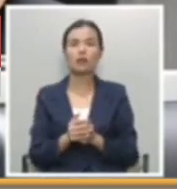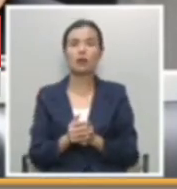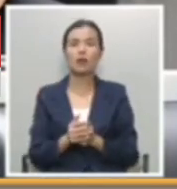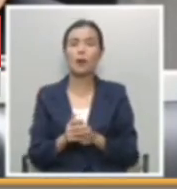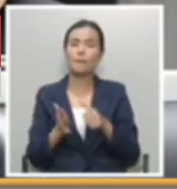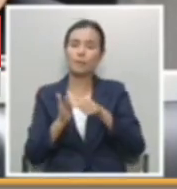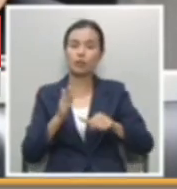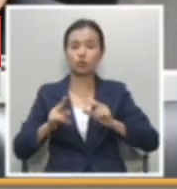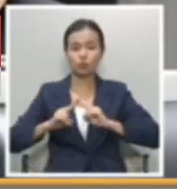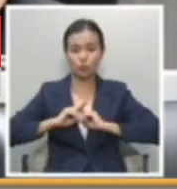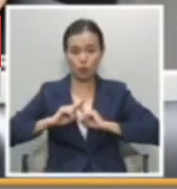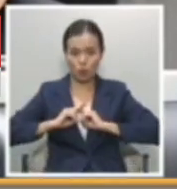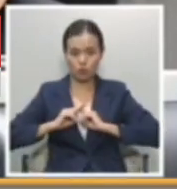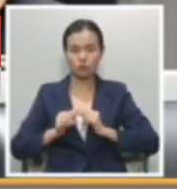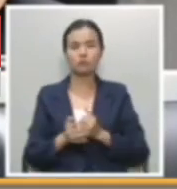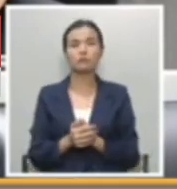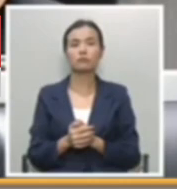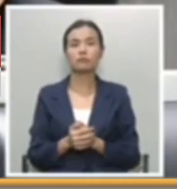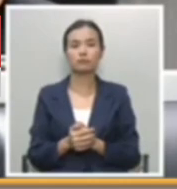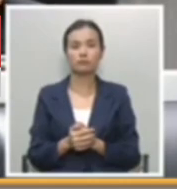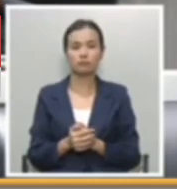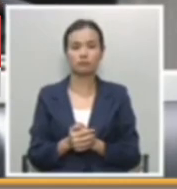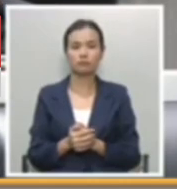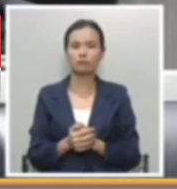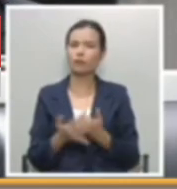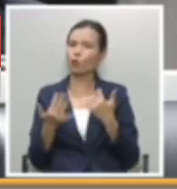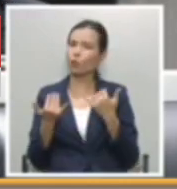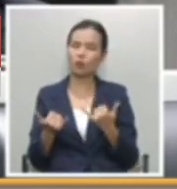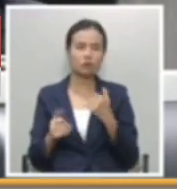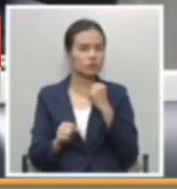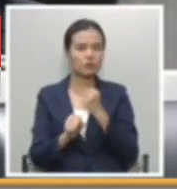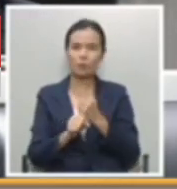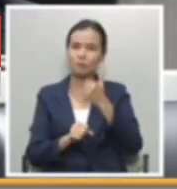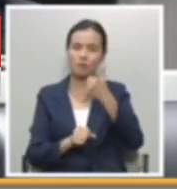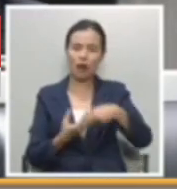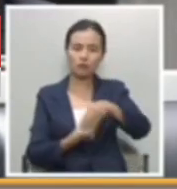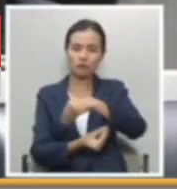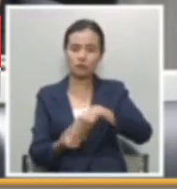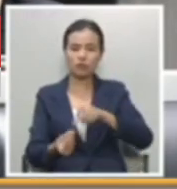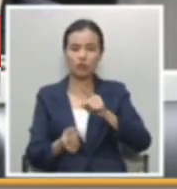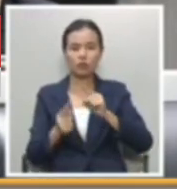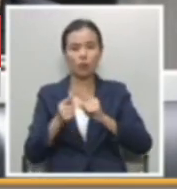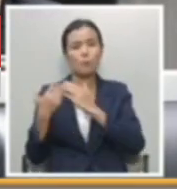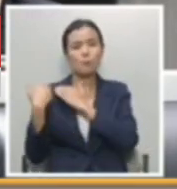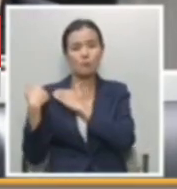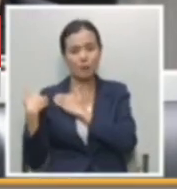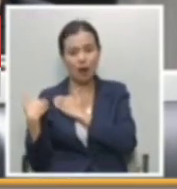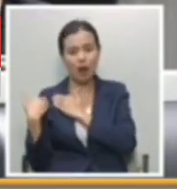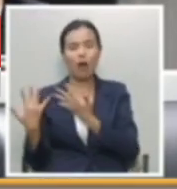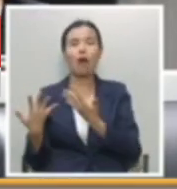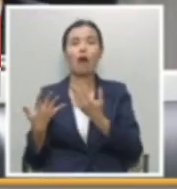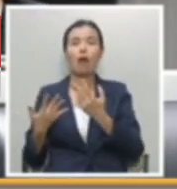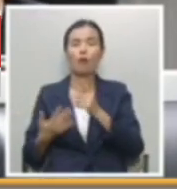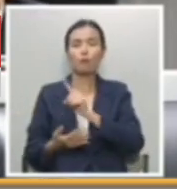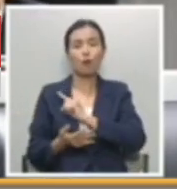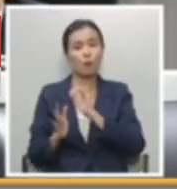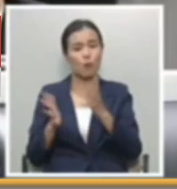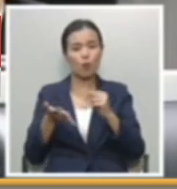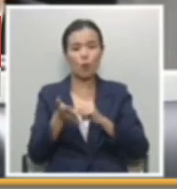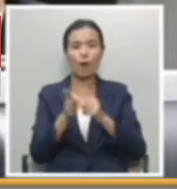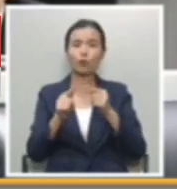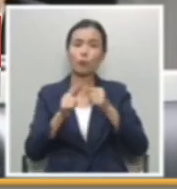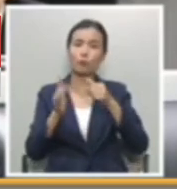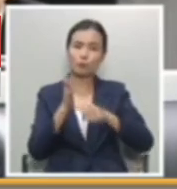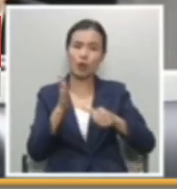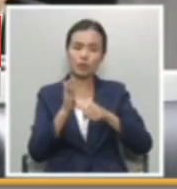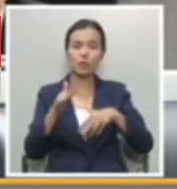ลวันนี้เนี่ยหลีกเลี่ยงไม่ได้เลยครับว่าภาวะเศรษฐกิจแบบนี้เนี่ยการผลักภาระงบประมาณในรูปของภาษี